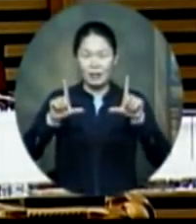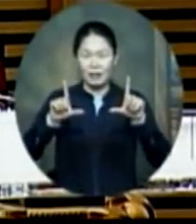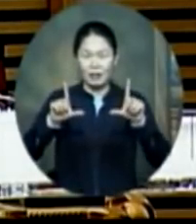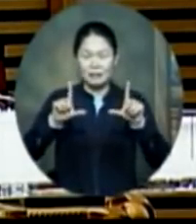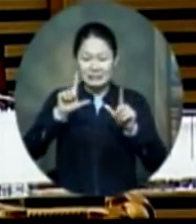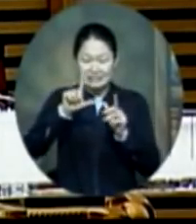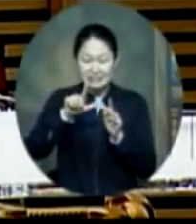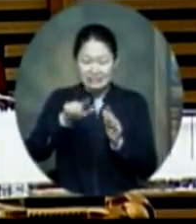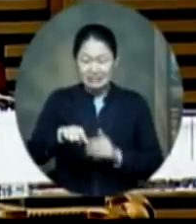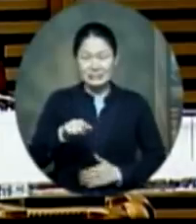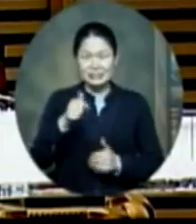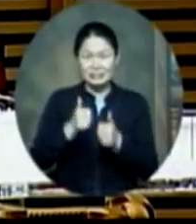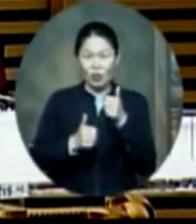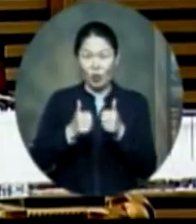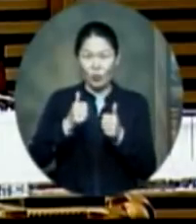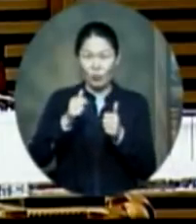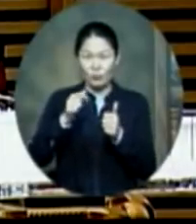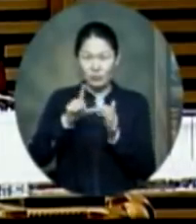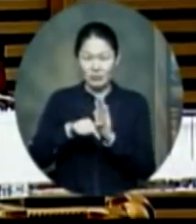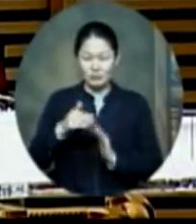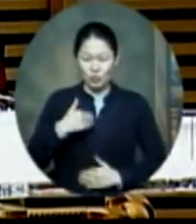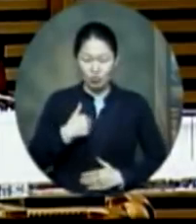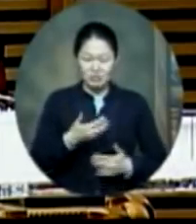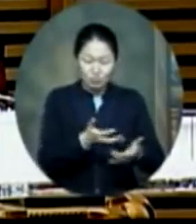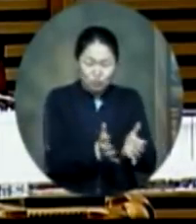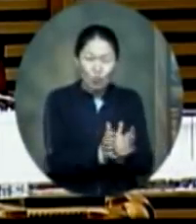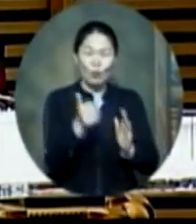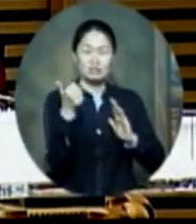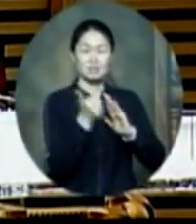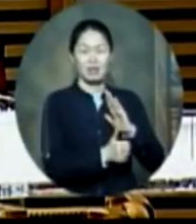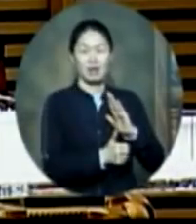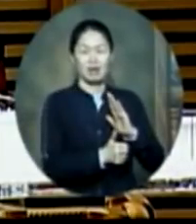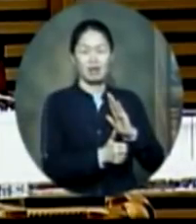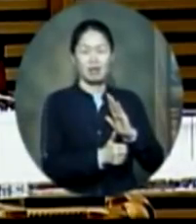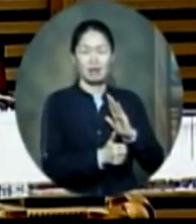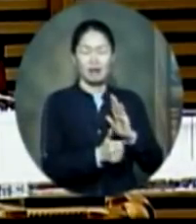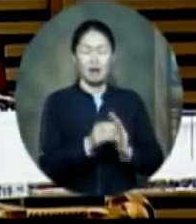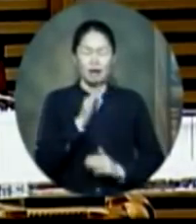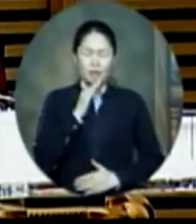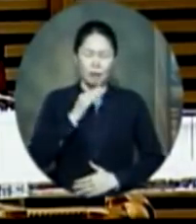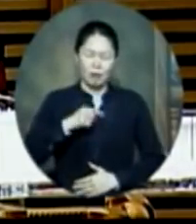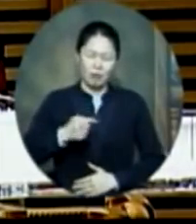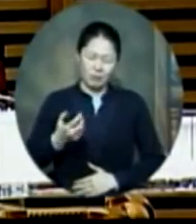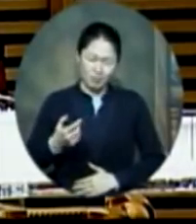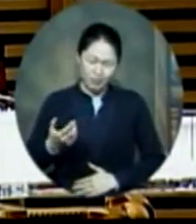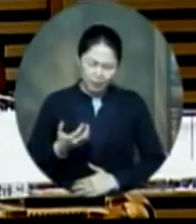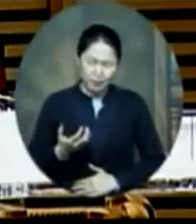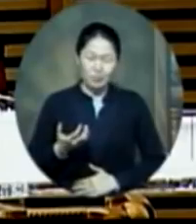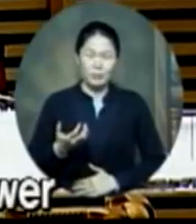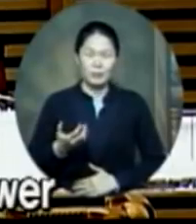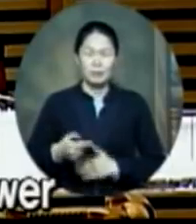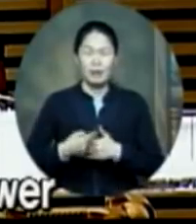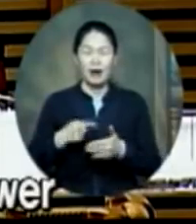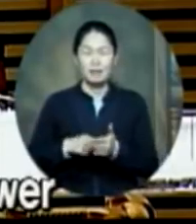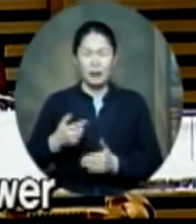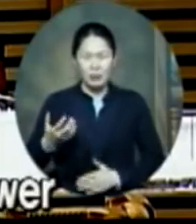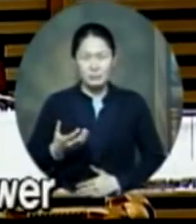그날 그 시험에서 저희들이 실패했습니다. 저는 굉장히 속상했어요.